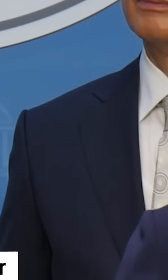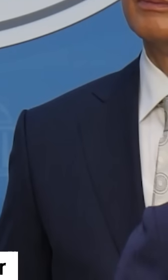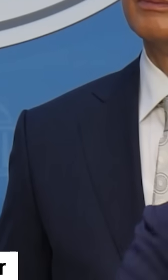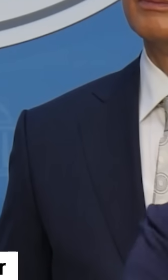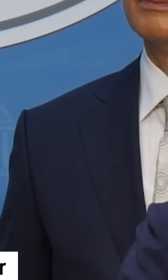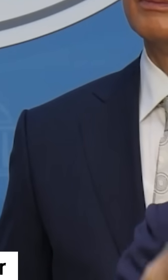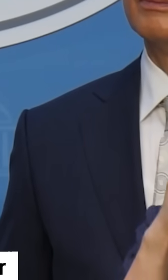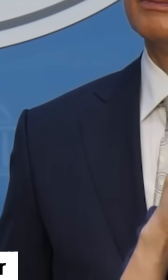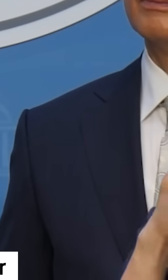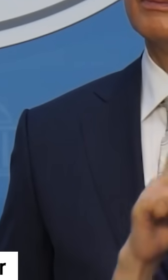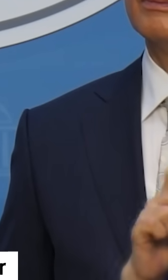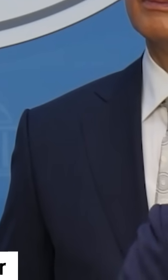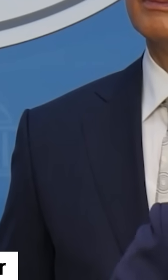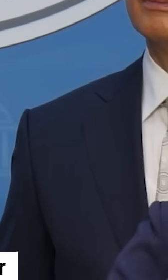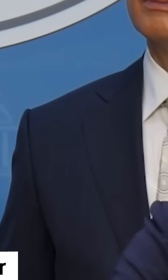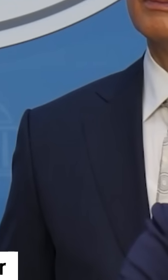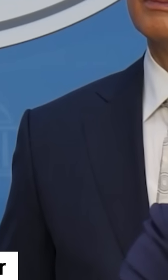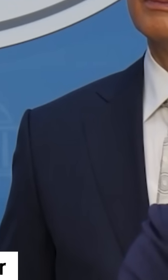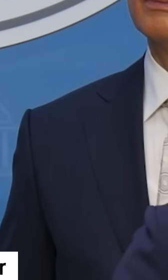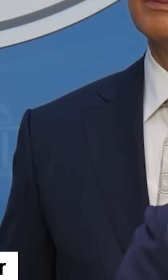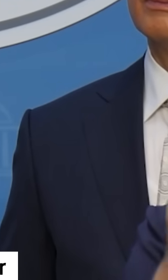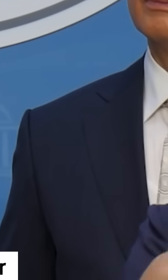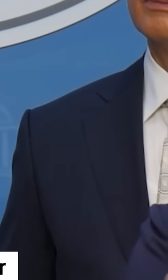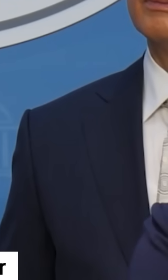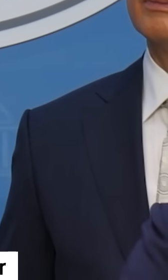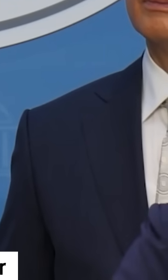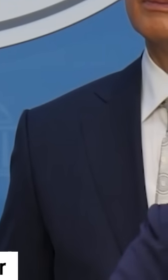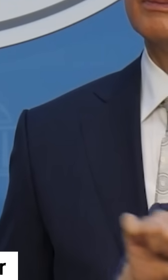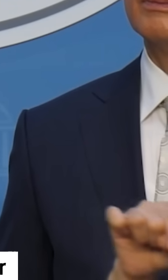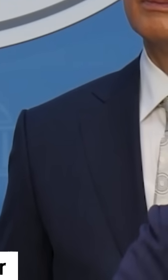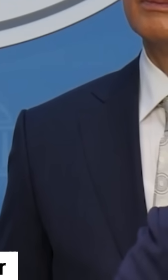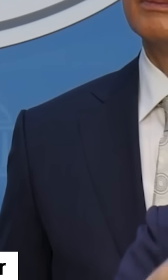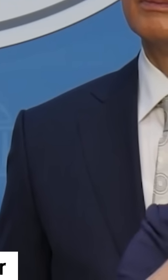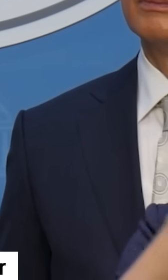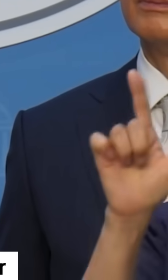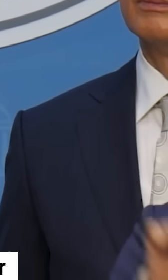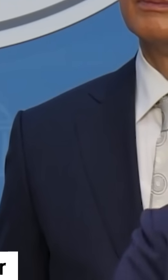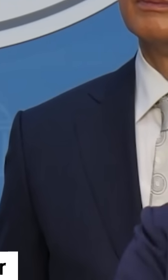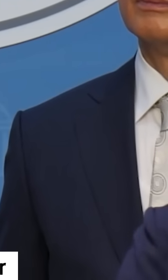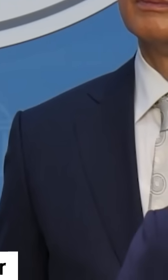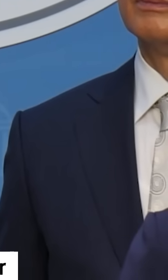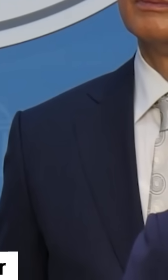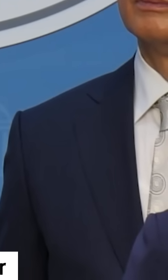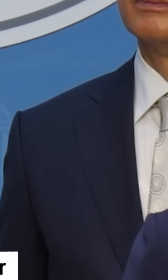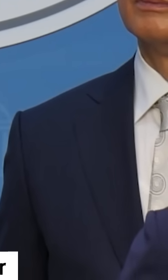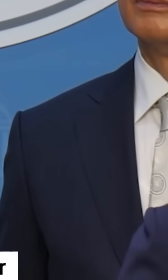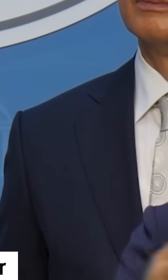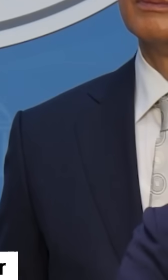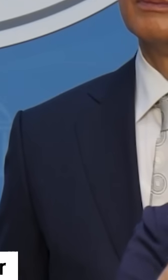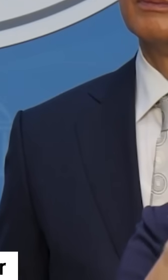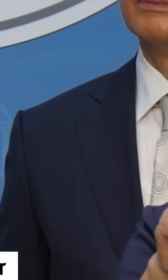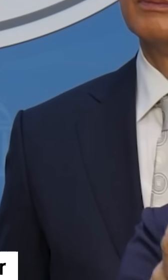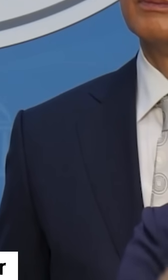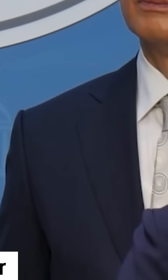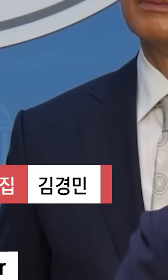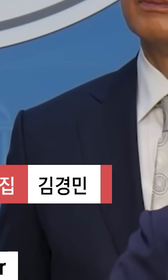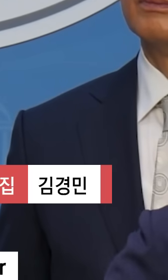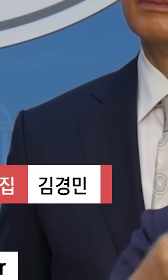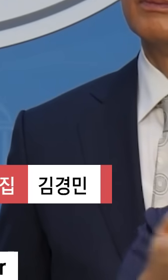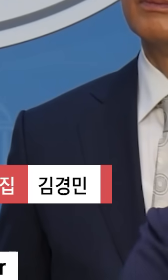우리가 선언한 우리가 약속한 국민들을 위한 정치의 바른 모습일 것입니다. 다시 한번 여기